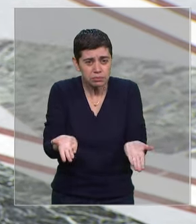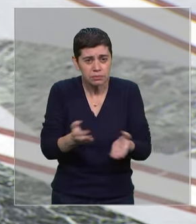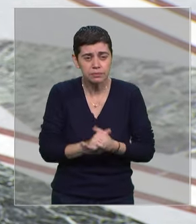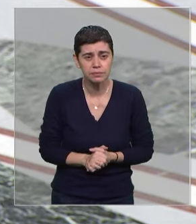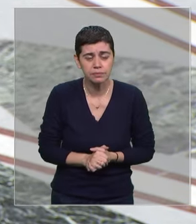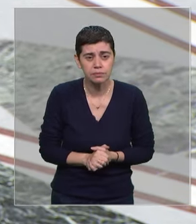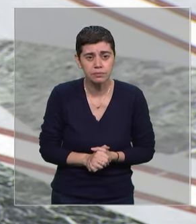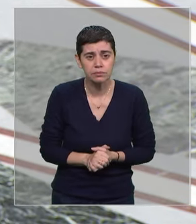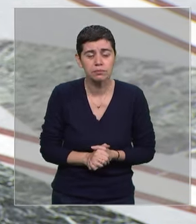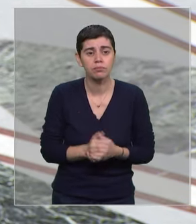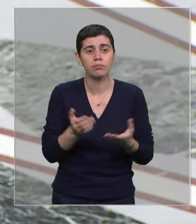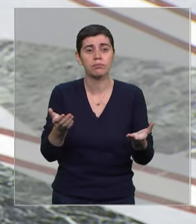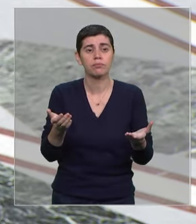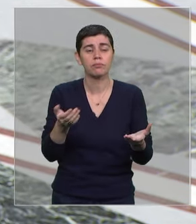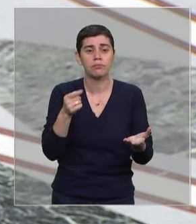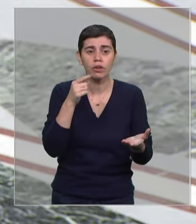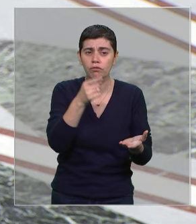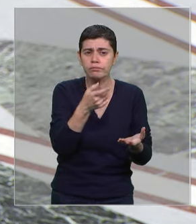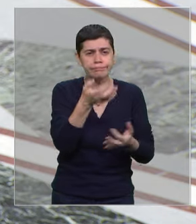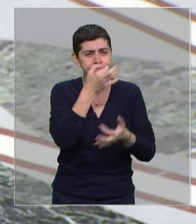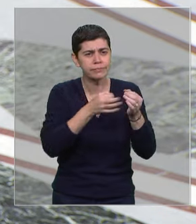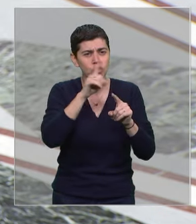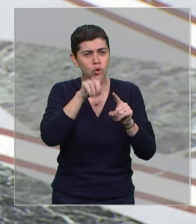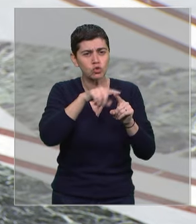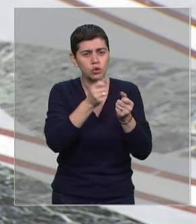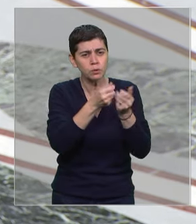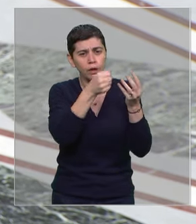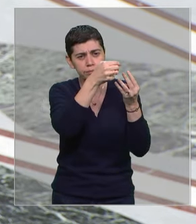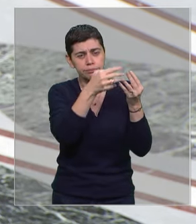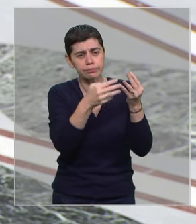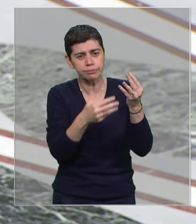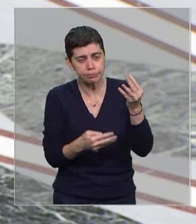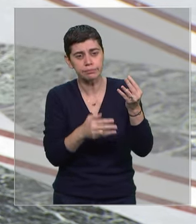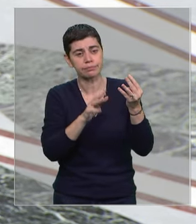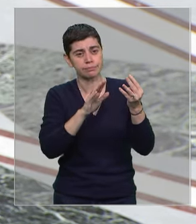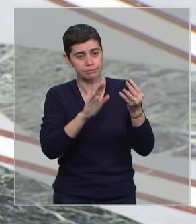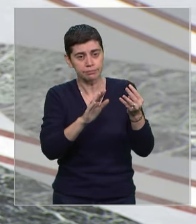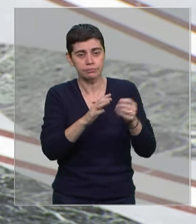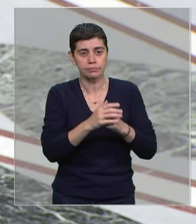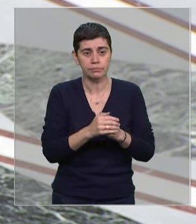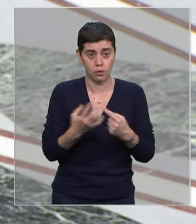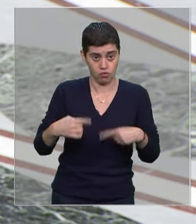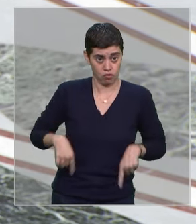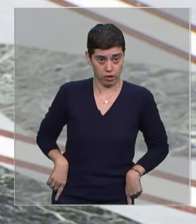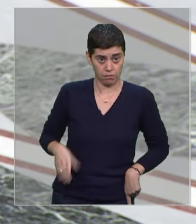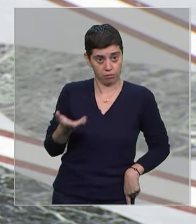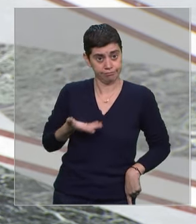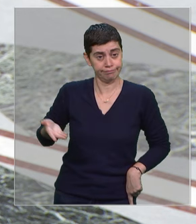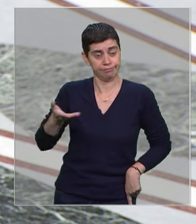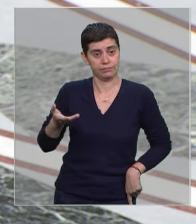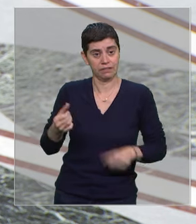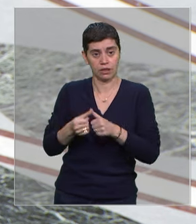Vous avez évoqué toute une série de choses, Monsieur le député. Le gouvernement, depuis